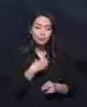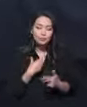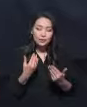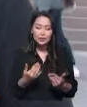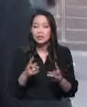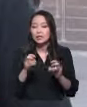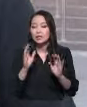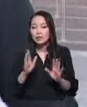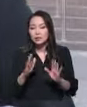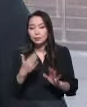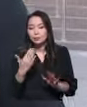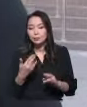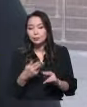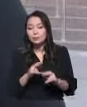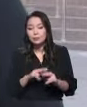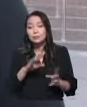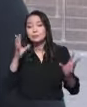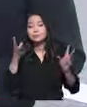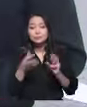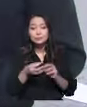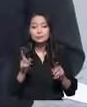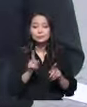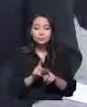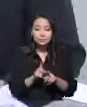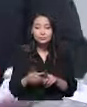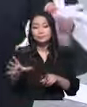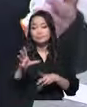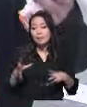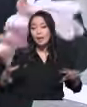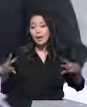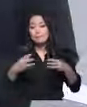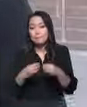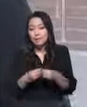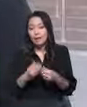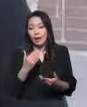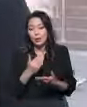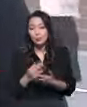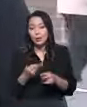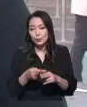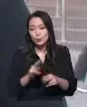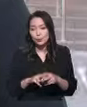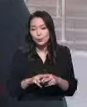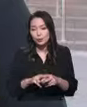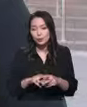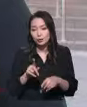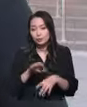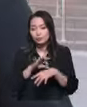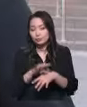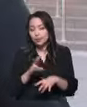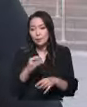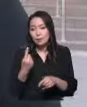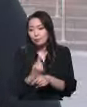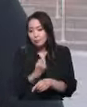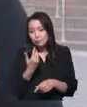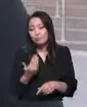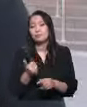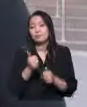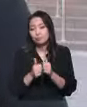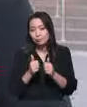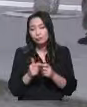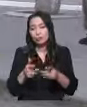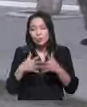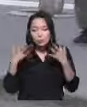зрения наведения чистоты, но и в целом такие мероприятия не объединяют коллектив. Подобного рода мероприятия в нашем университете эти проходят не впервые. Для нас уже стало большой